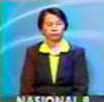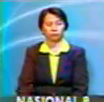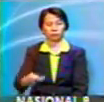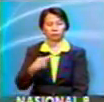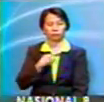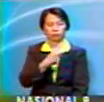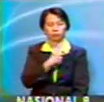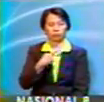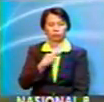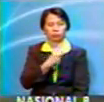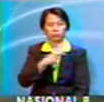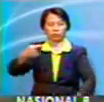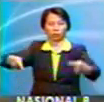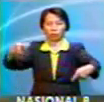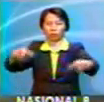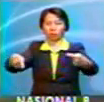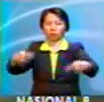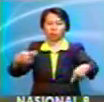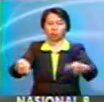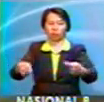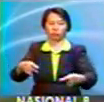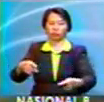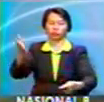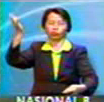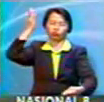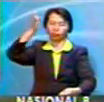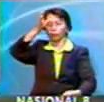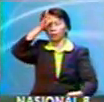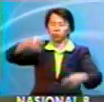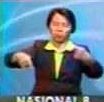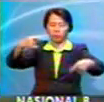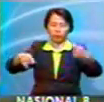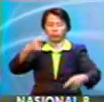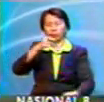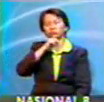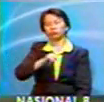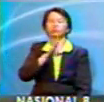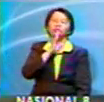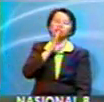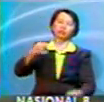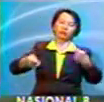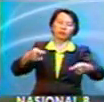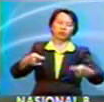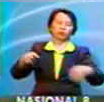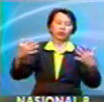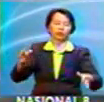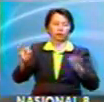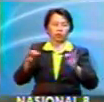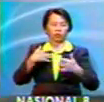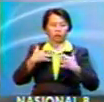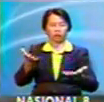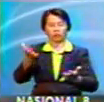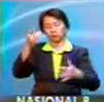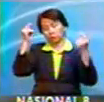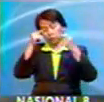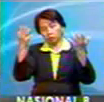ya, dari kita terasa balas dah. Kita masih tua belakang dah tak? Apa guna tak ada, kita nak pakat-pakat berlaku tu. Walau ada sakit-sakit sebanyak